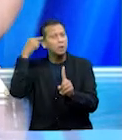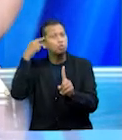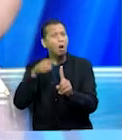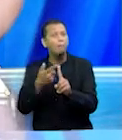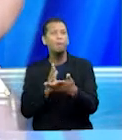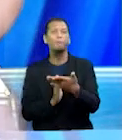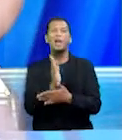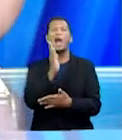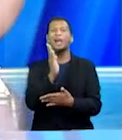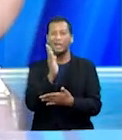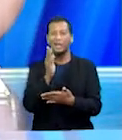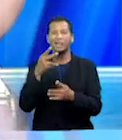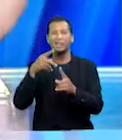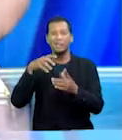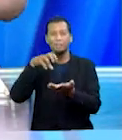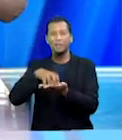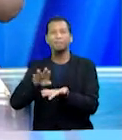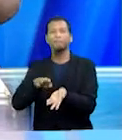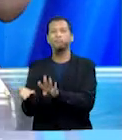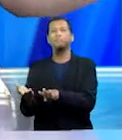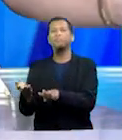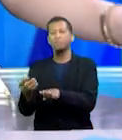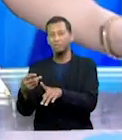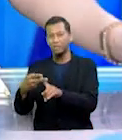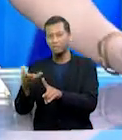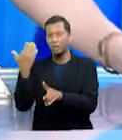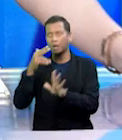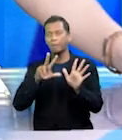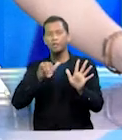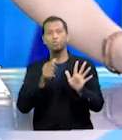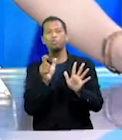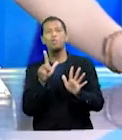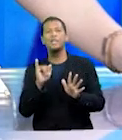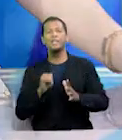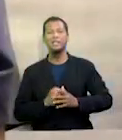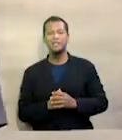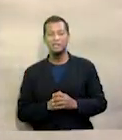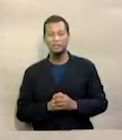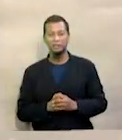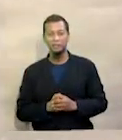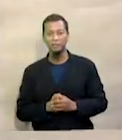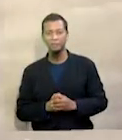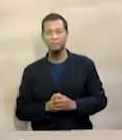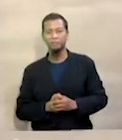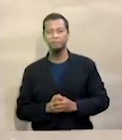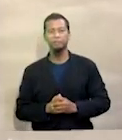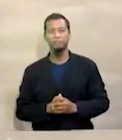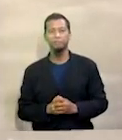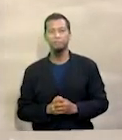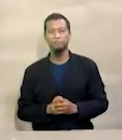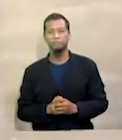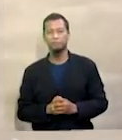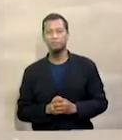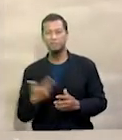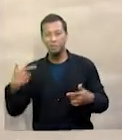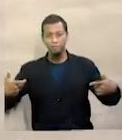TKP kematian Brigadir Yosua di rumah dinasnya pada 8 Juli lalu. Pemirsa, pasca aksi baku tembak yang terjadi di